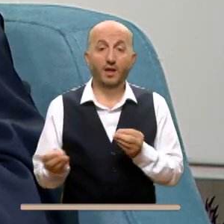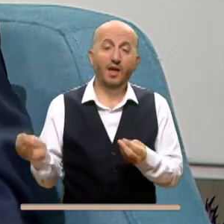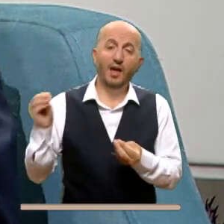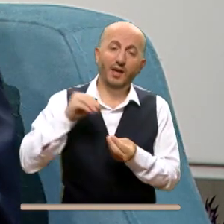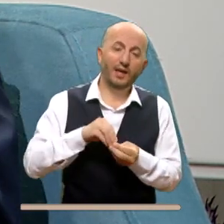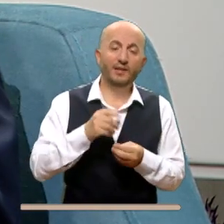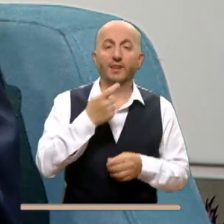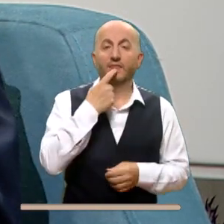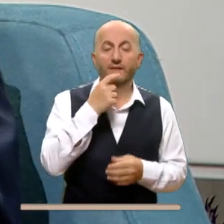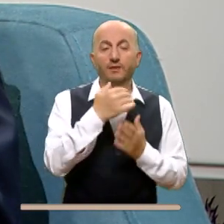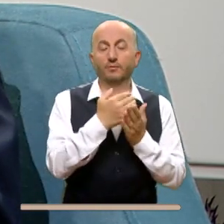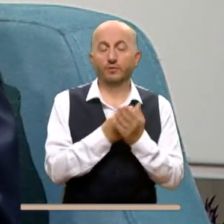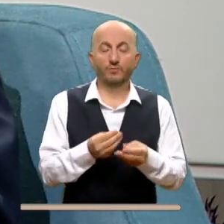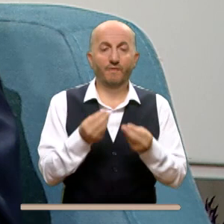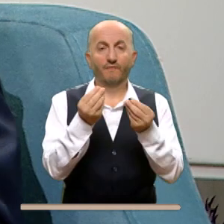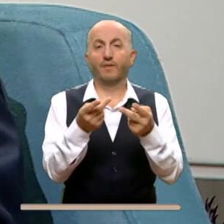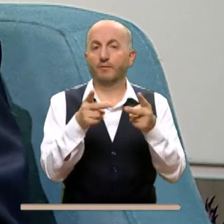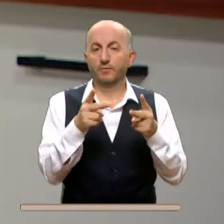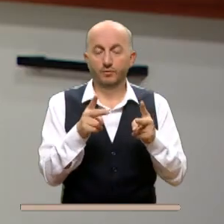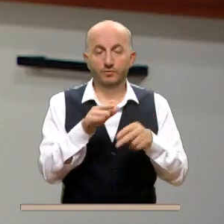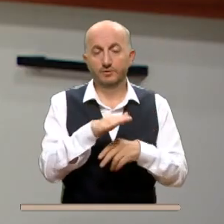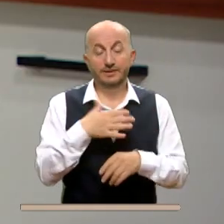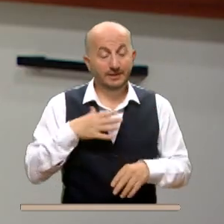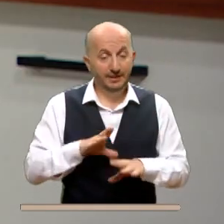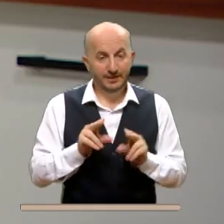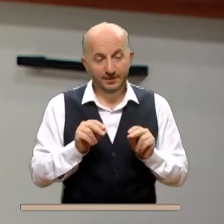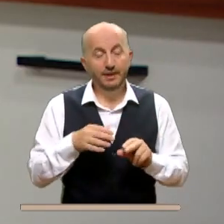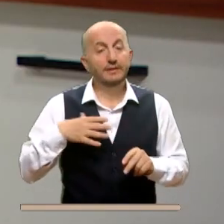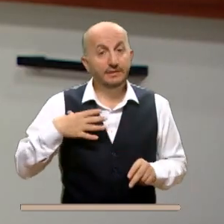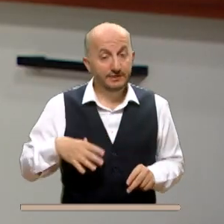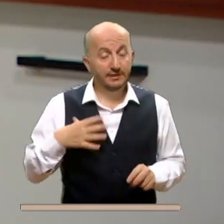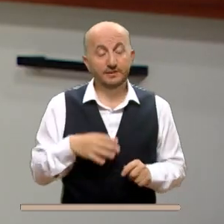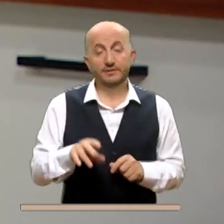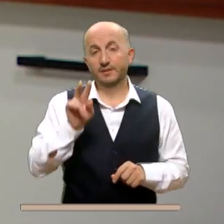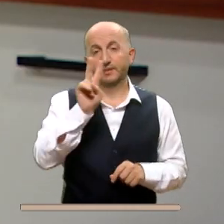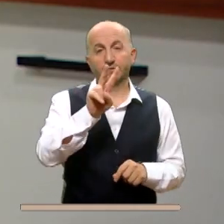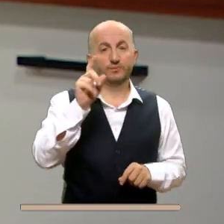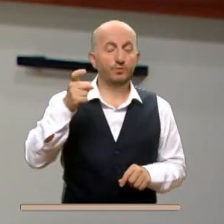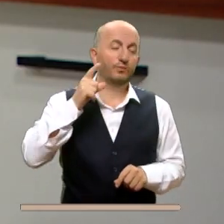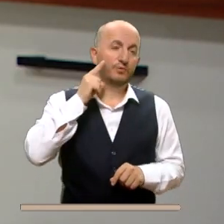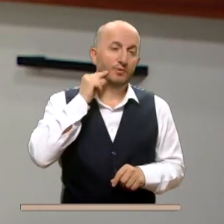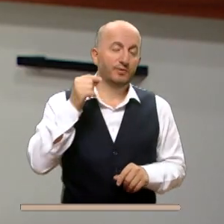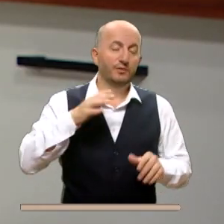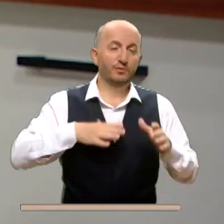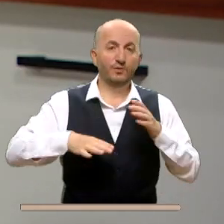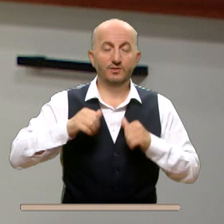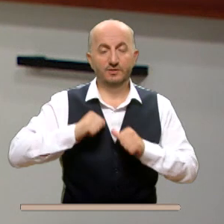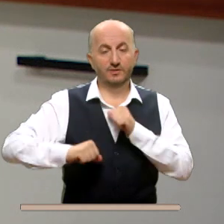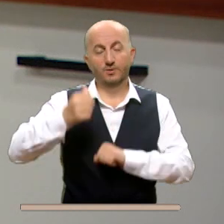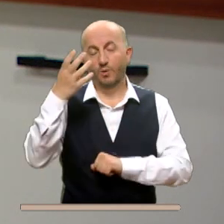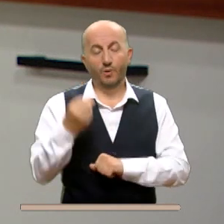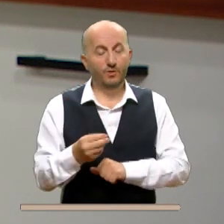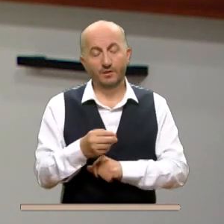programları sunabiliyoruz öğrencilerimize. Yeter ki istesinler. Kesinlikle. Siz 29 Mayıs Üniversitesi olarak tercih edecek bütün